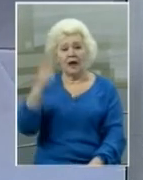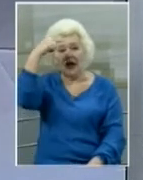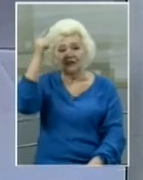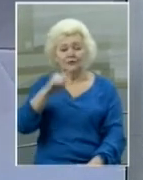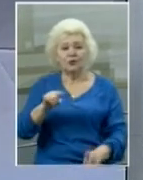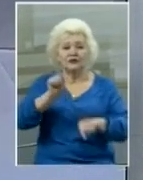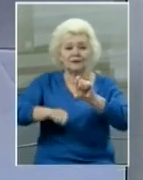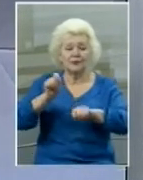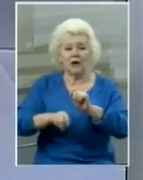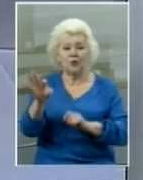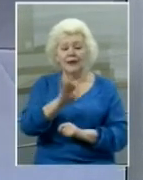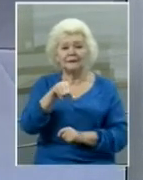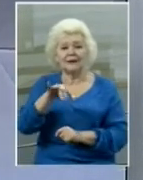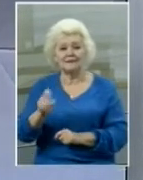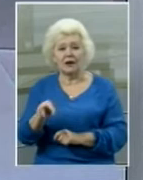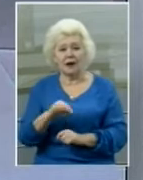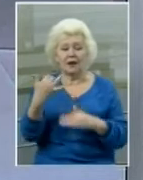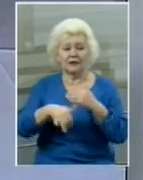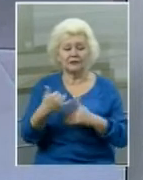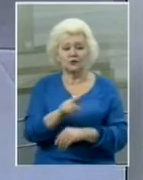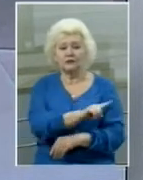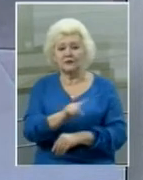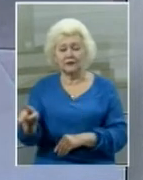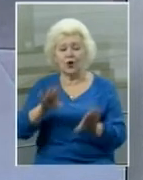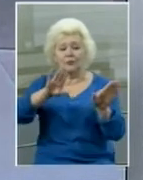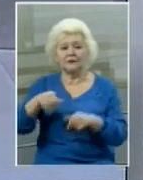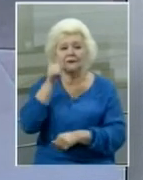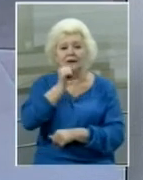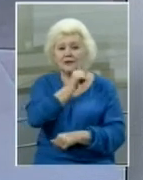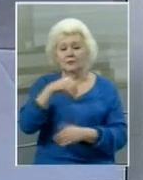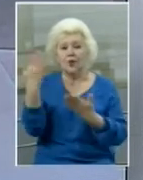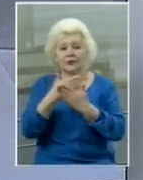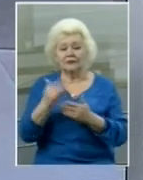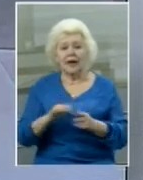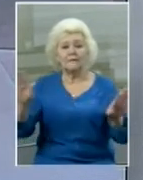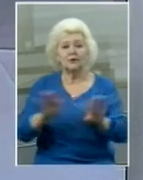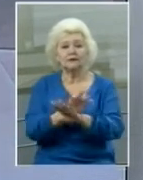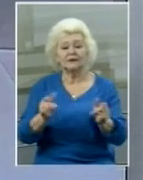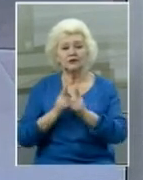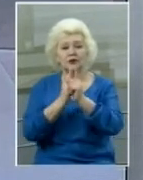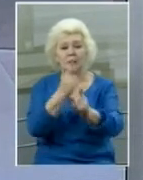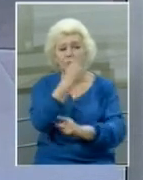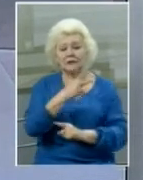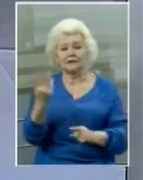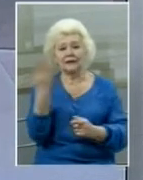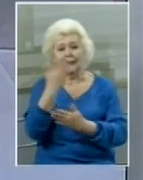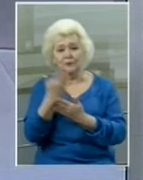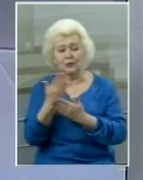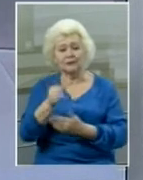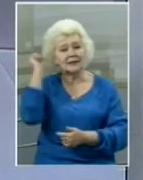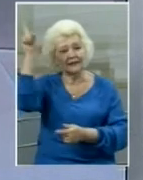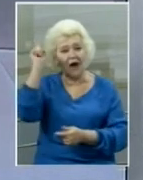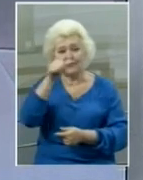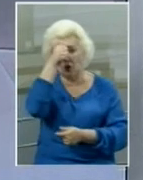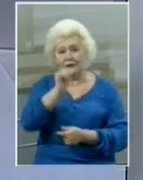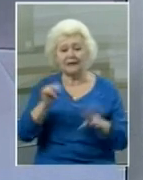Творчий експеримент Олексія Тільняка для херсонців триває. Після німого кіно під музичний супровід показали мультфільми на давньогрецьку